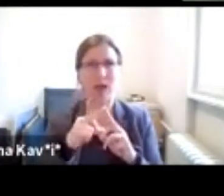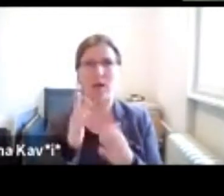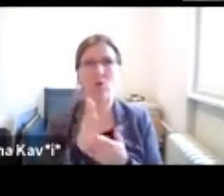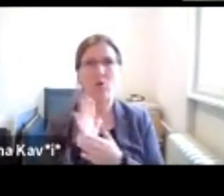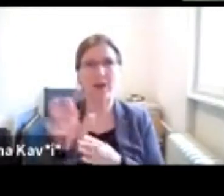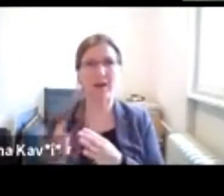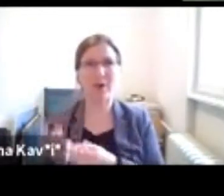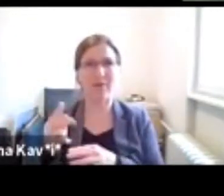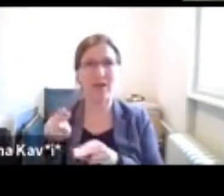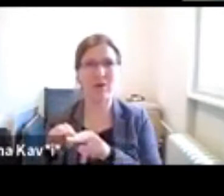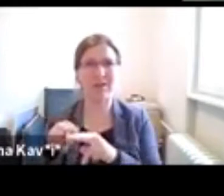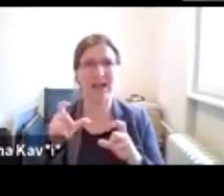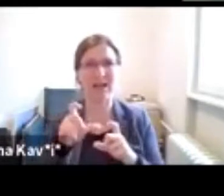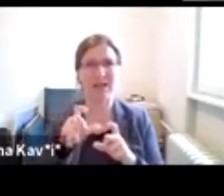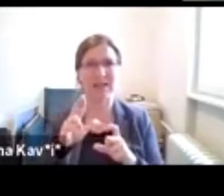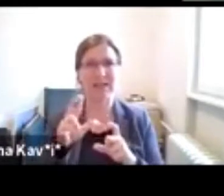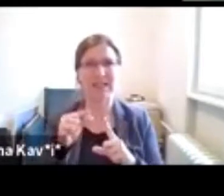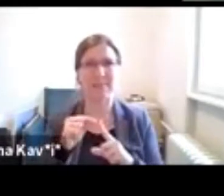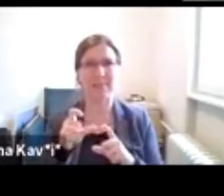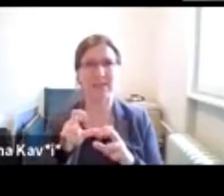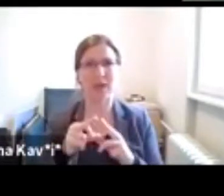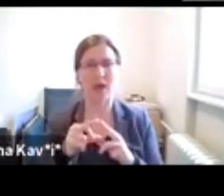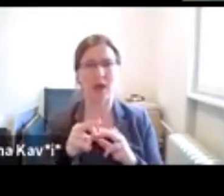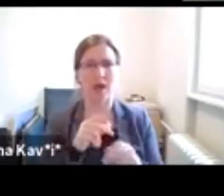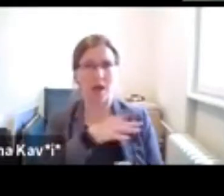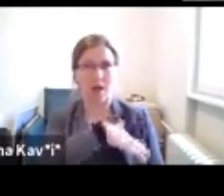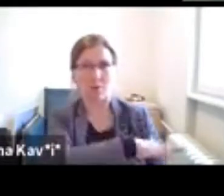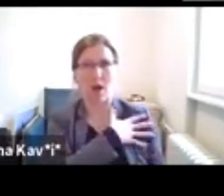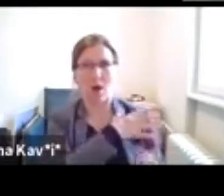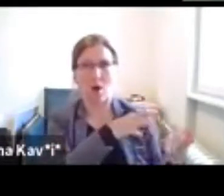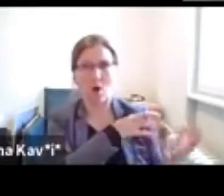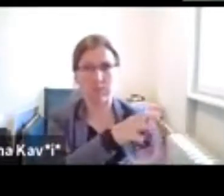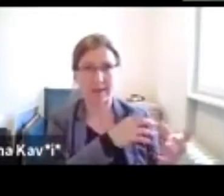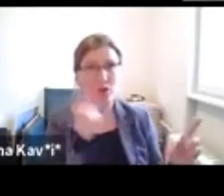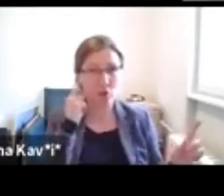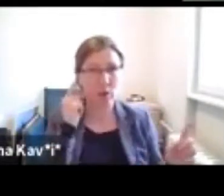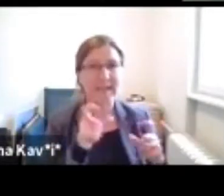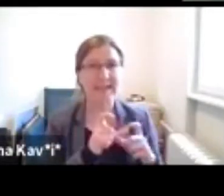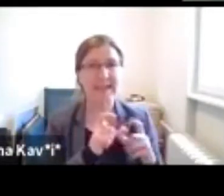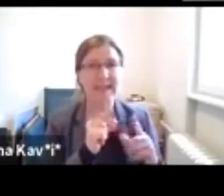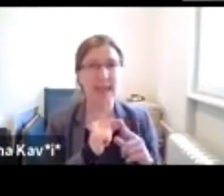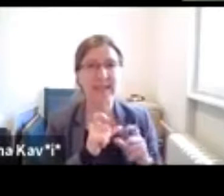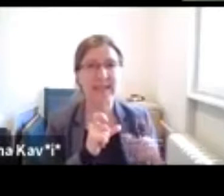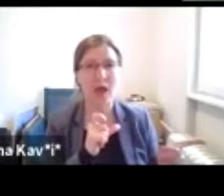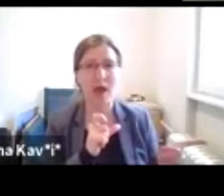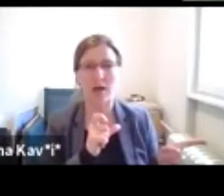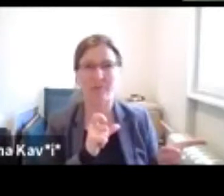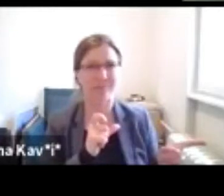Cijela moja obitelj, svi ljudi, prijatelji i tako dalje, kad su čuli za sepsu, mislili su,